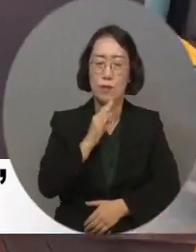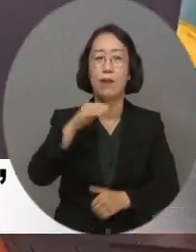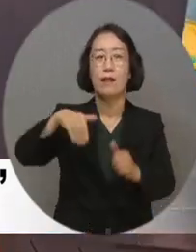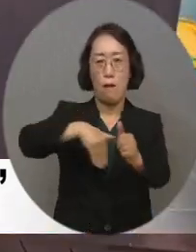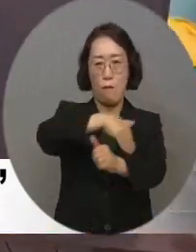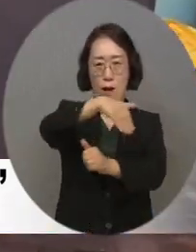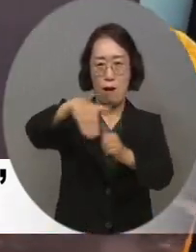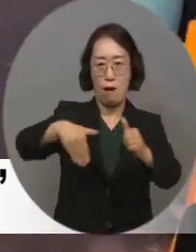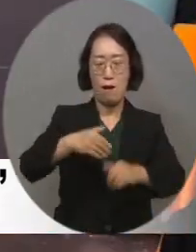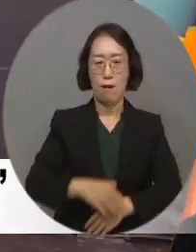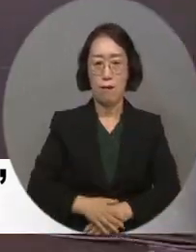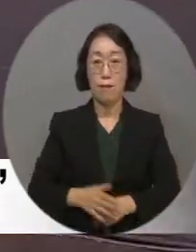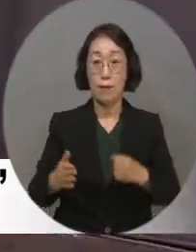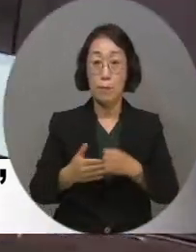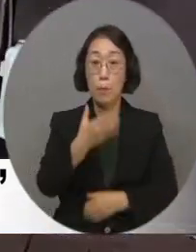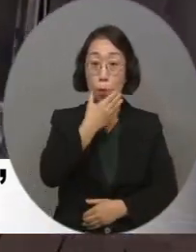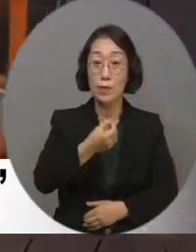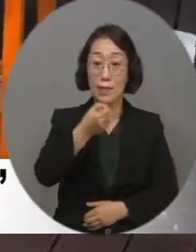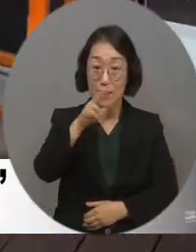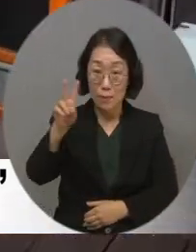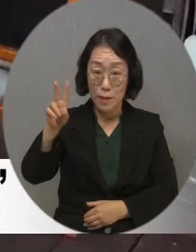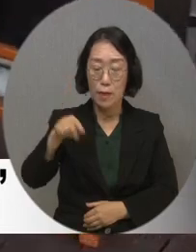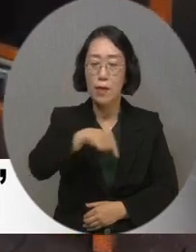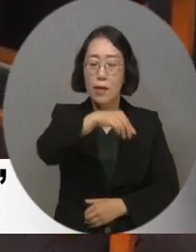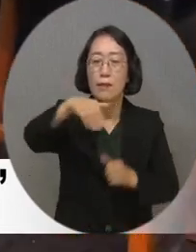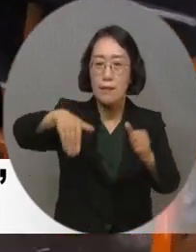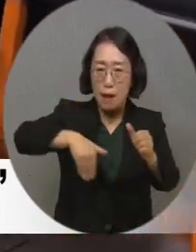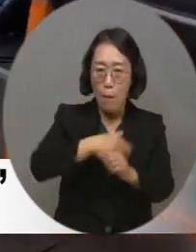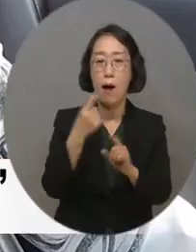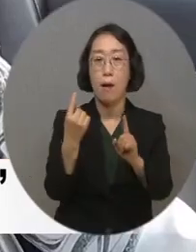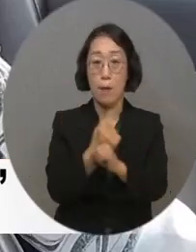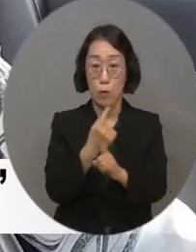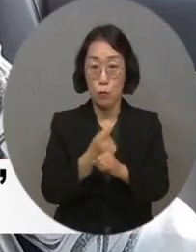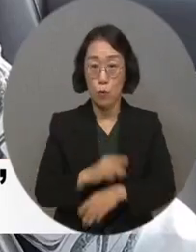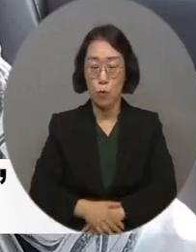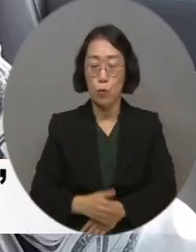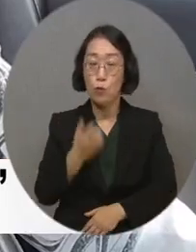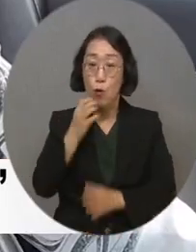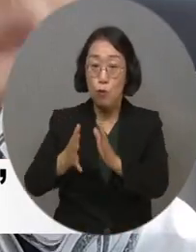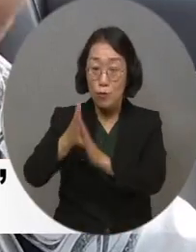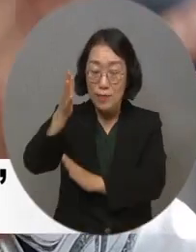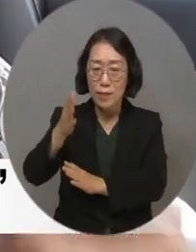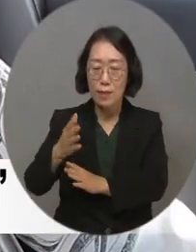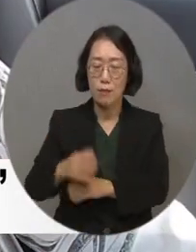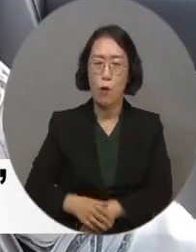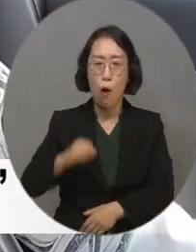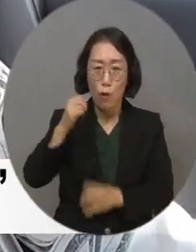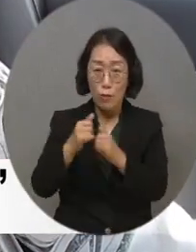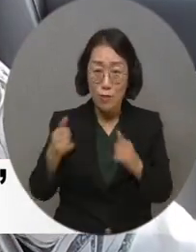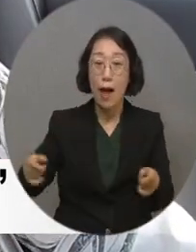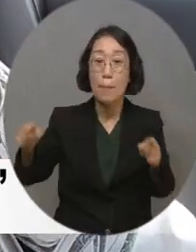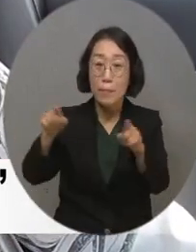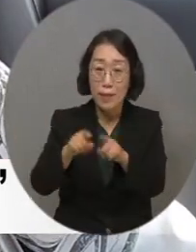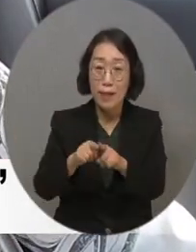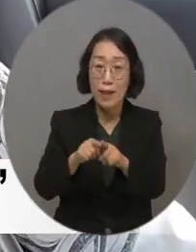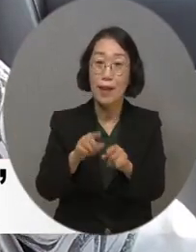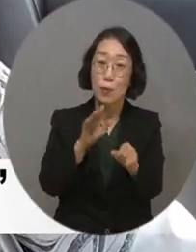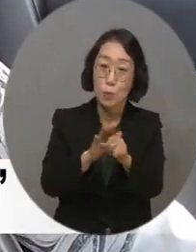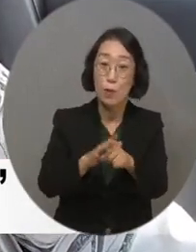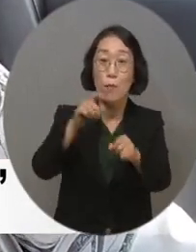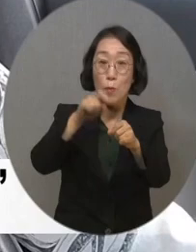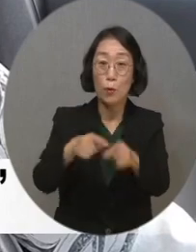현실이었습니다. 이에 복지TV에서는 이 같은 현실을 개선하고 서울시 약자와의 동행 가치를 함께 구현하는